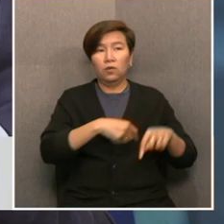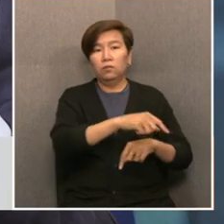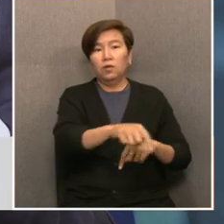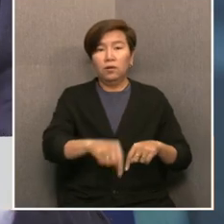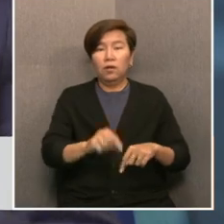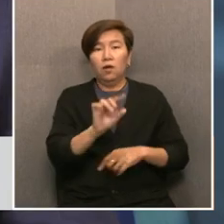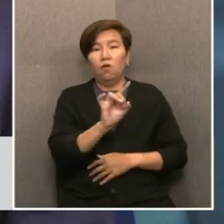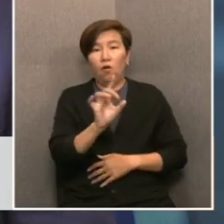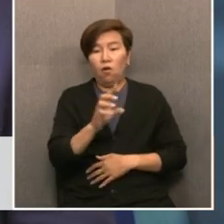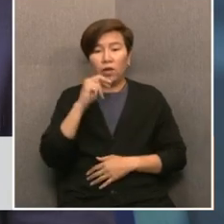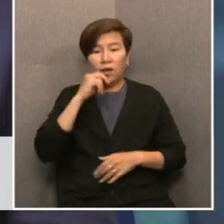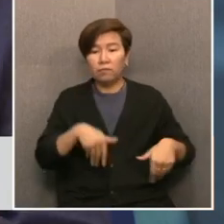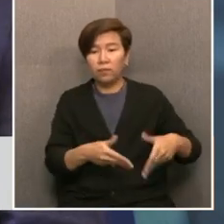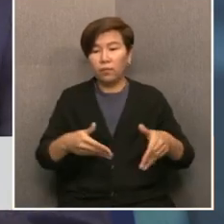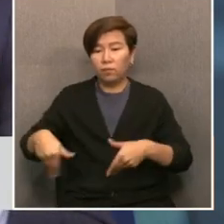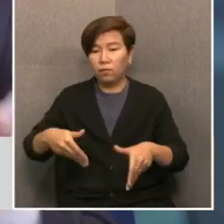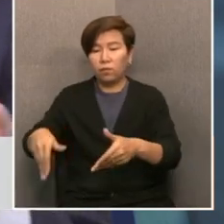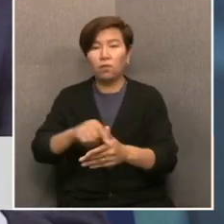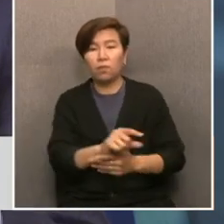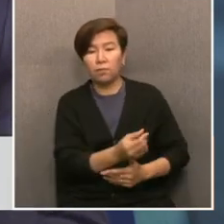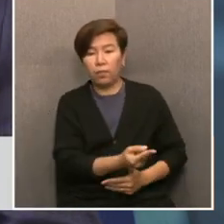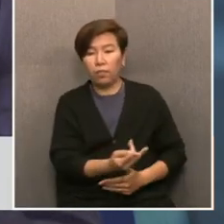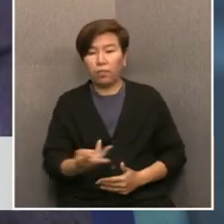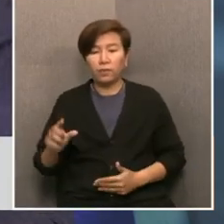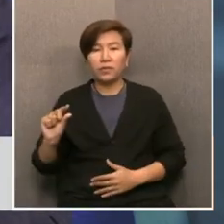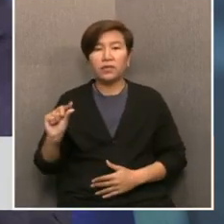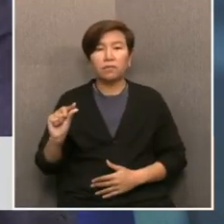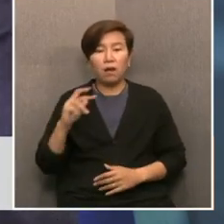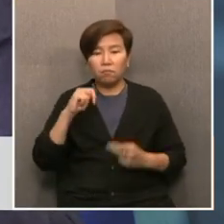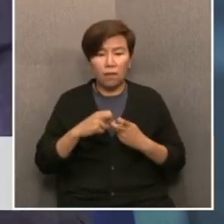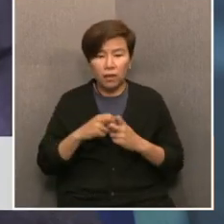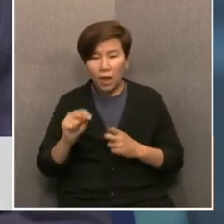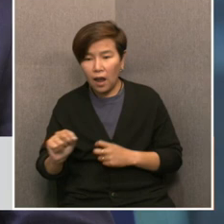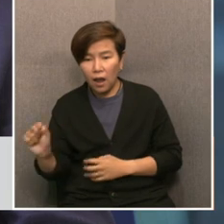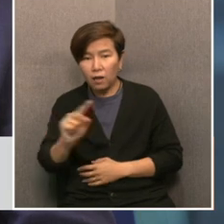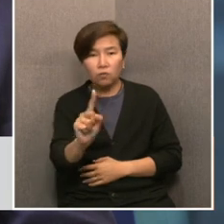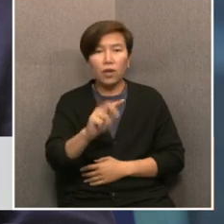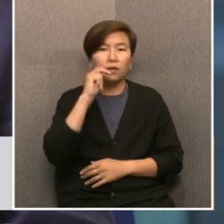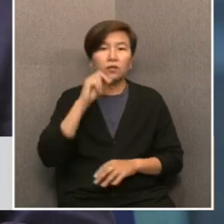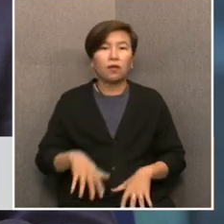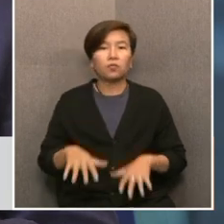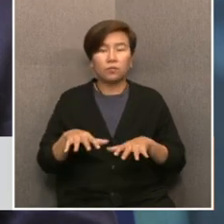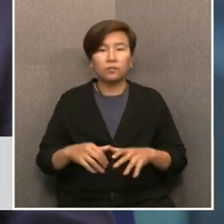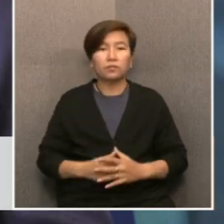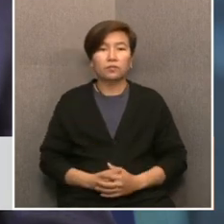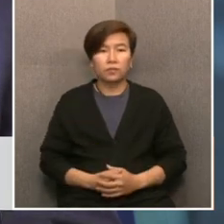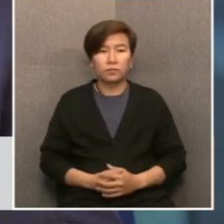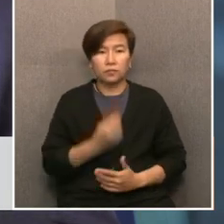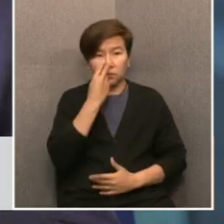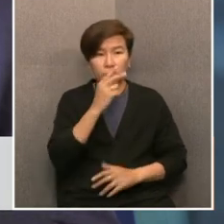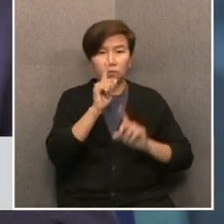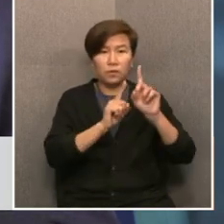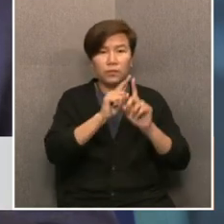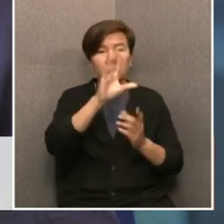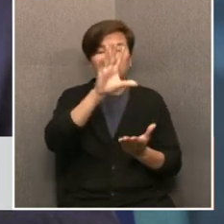มีอยู่แม่น้ำอยู่20สายตรงไหนล่ะลำน้ำตรงไหนล่ะที่มีปัญหาชุมชนไหนใน100ชุมชนที่มีปัญหาใช่ไหมครับเพราะงั้นถ้าเราส